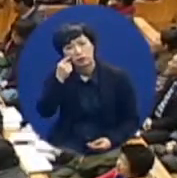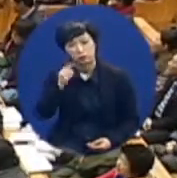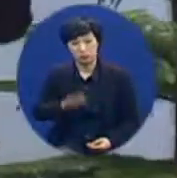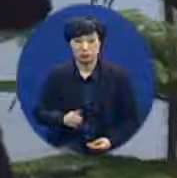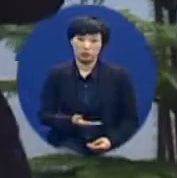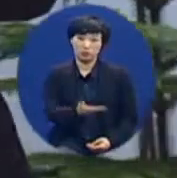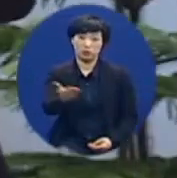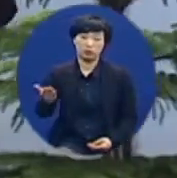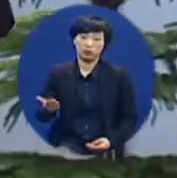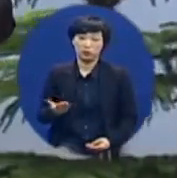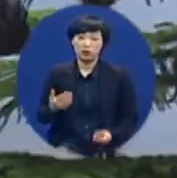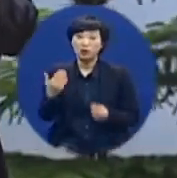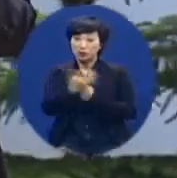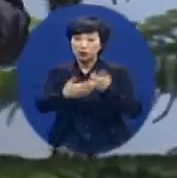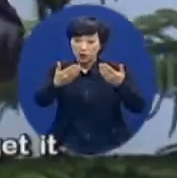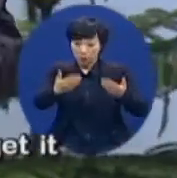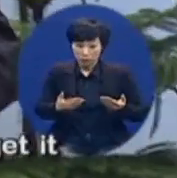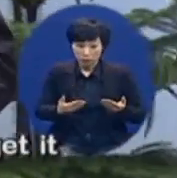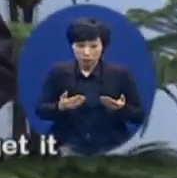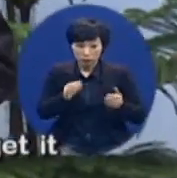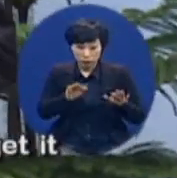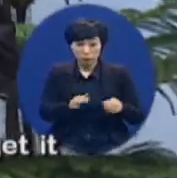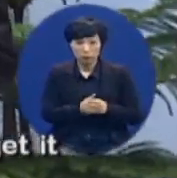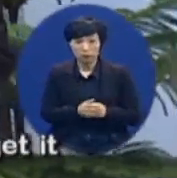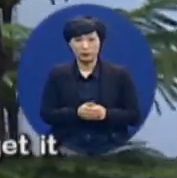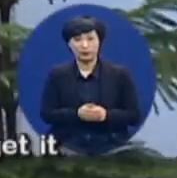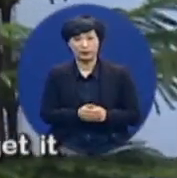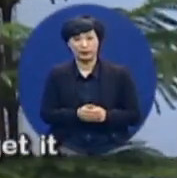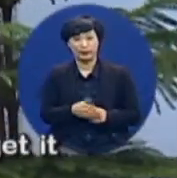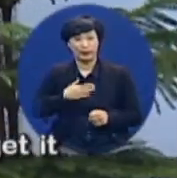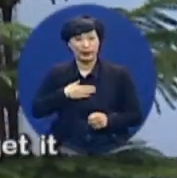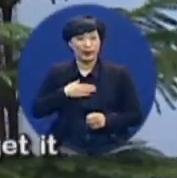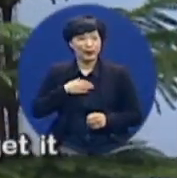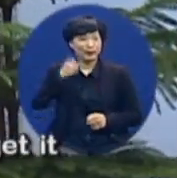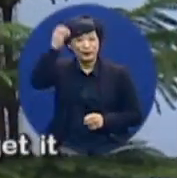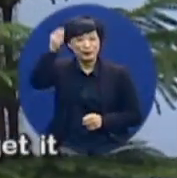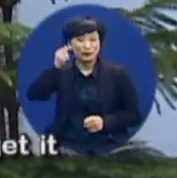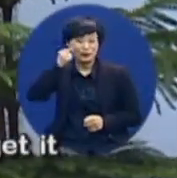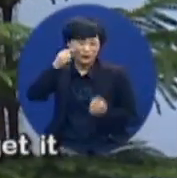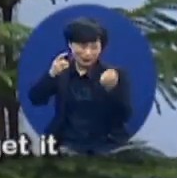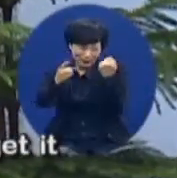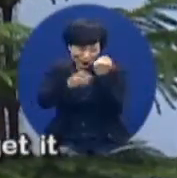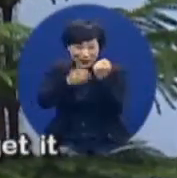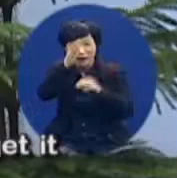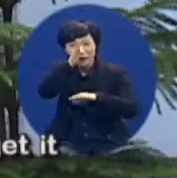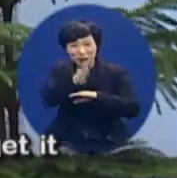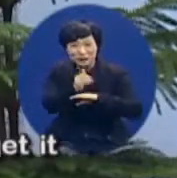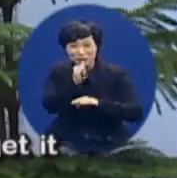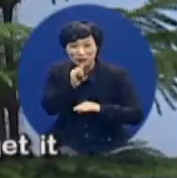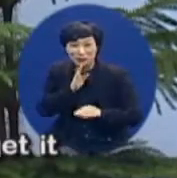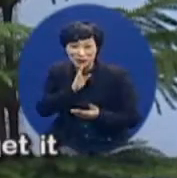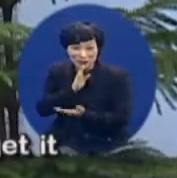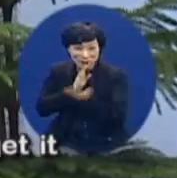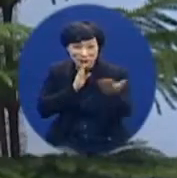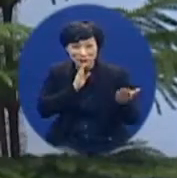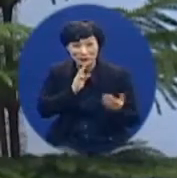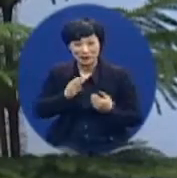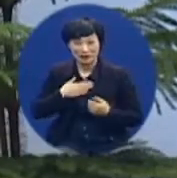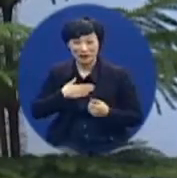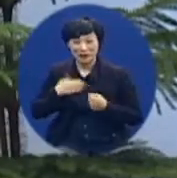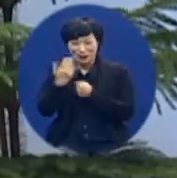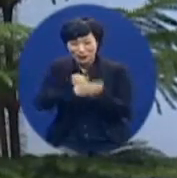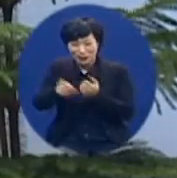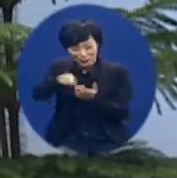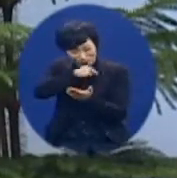사람은 은혜 입으면 참 잊을 수 없는 감사 아멘 내가 은혜에 대한